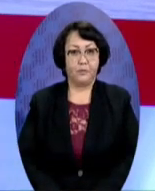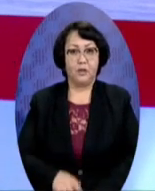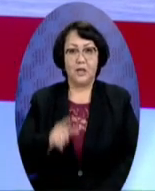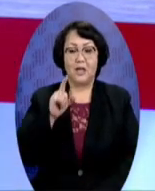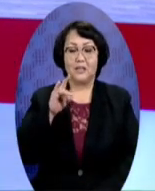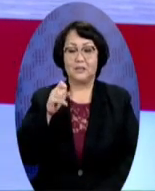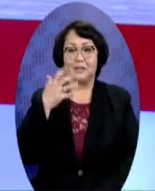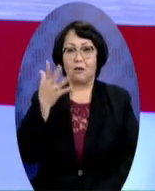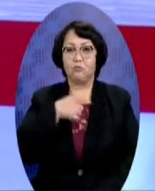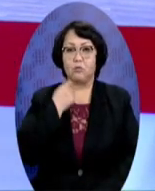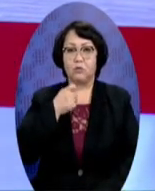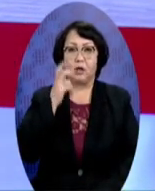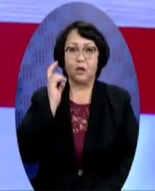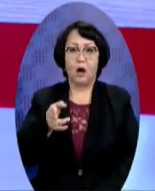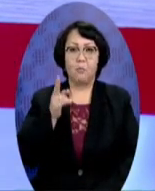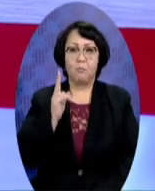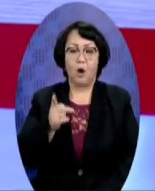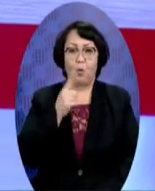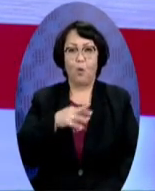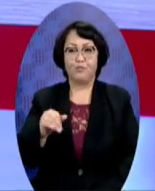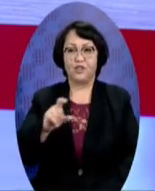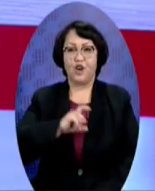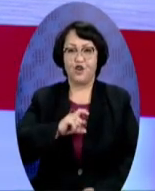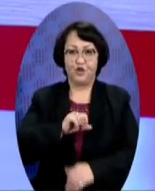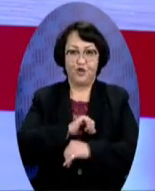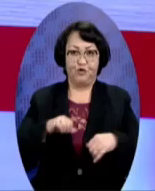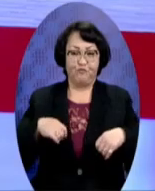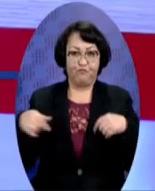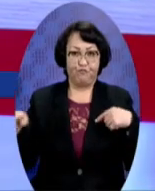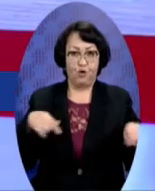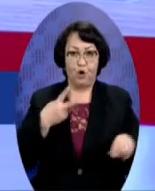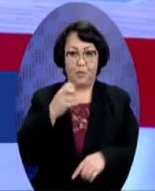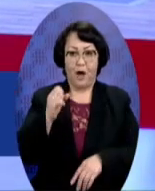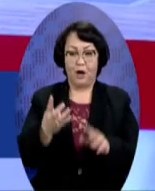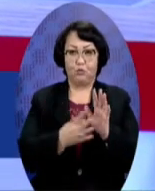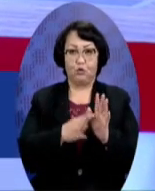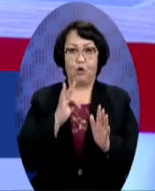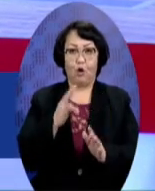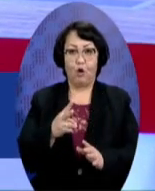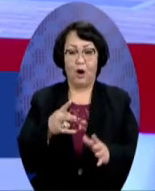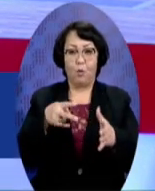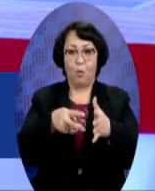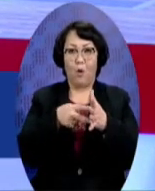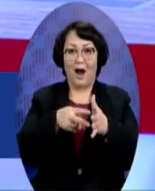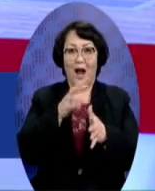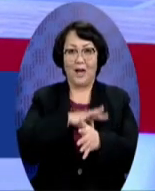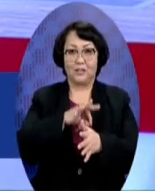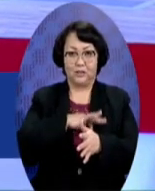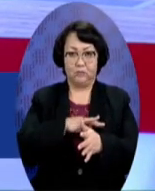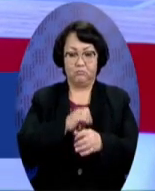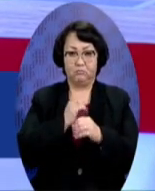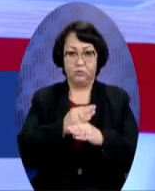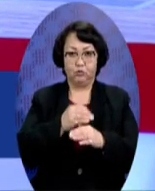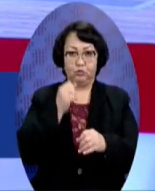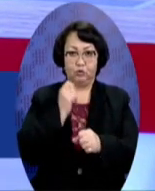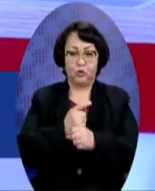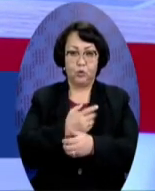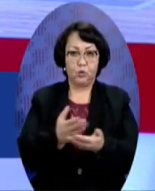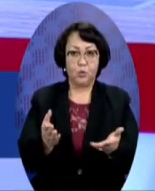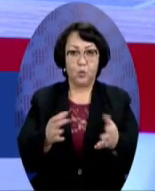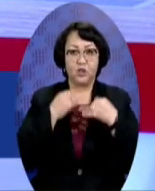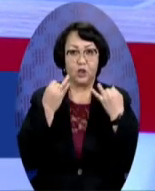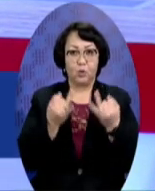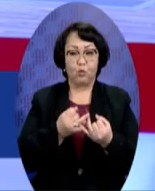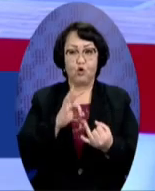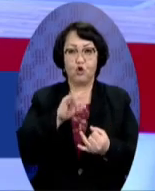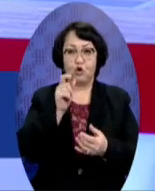Эрдэнэс тав тулгай компани хувьцаа эзэмшигч иргэдэд 2019 оны ноогдол ашгийг хуваарлах үүрэг чиглэлийг Улсын хурлын өргөтлийн байнгын орноос засгийн газар